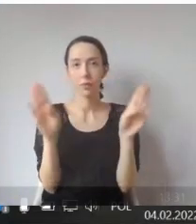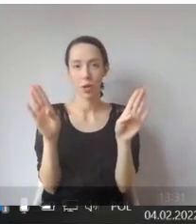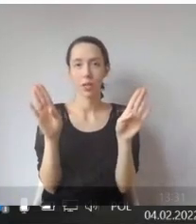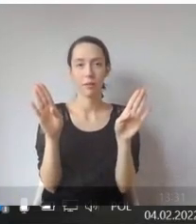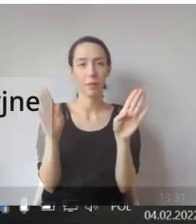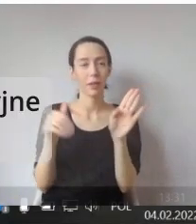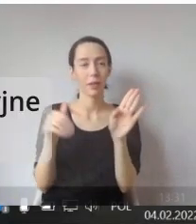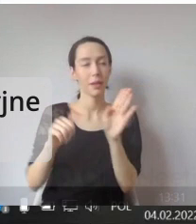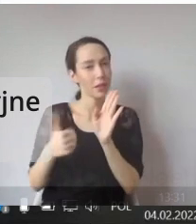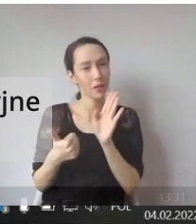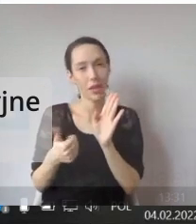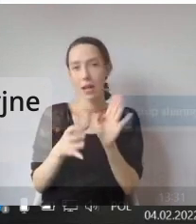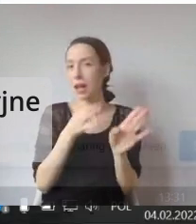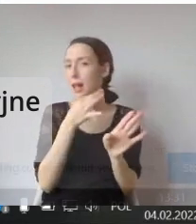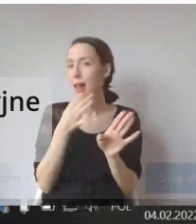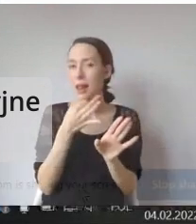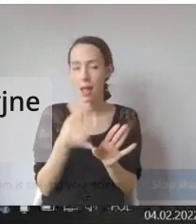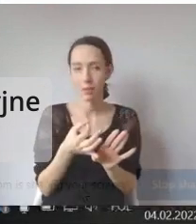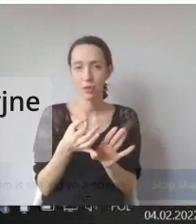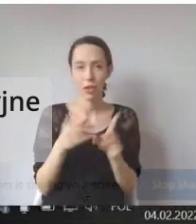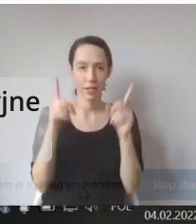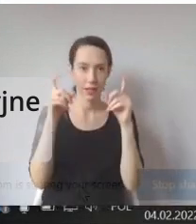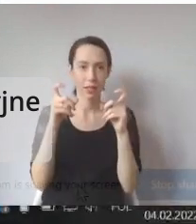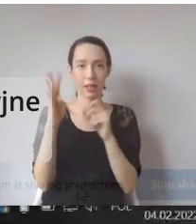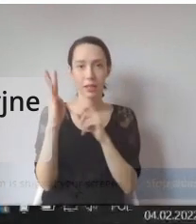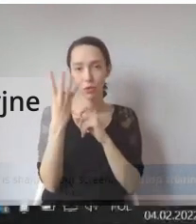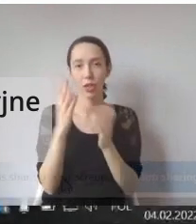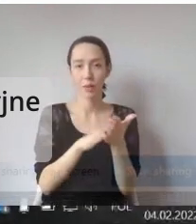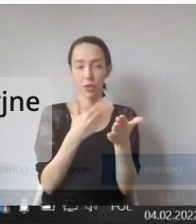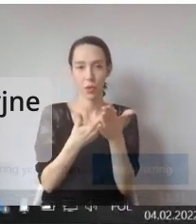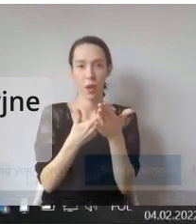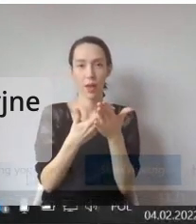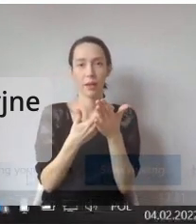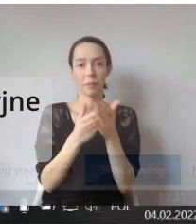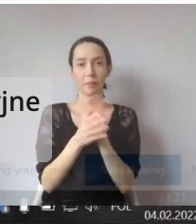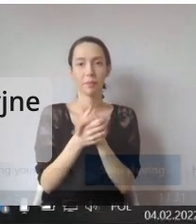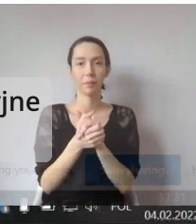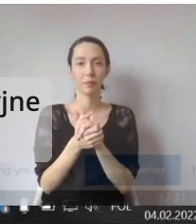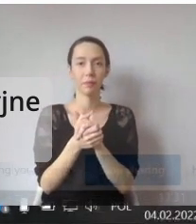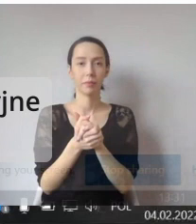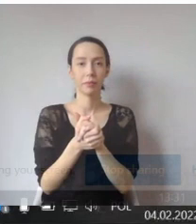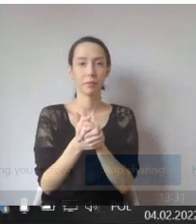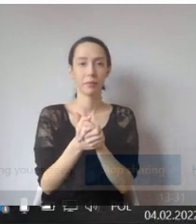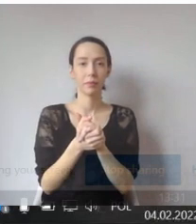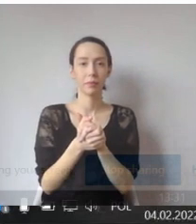zdjęcie. Tutaj mamy cztery przykłady, jak może wyglądać takie perfekcyjne zdjęcie na LinkedInie.